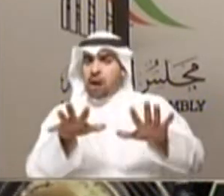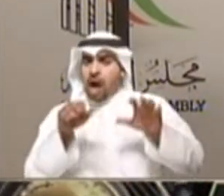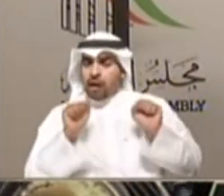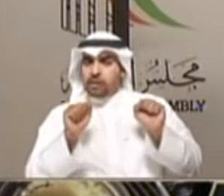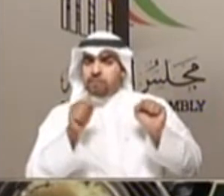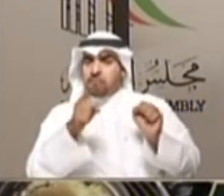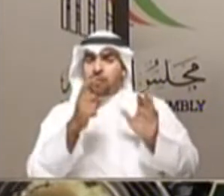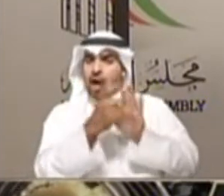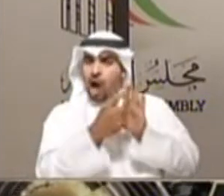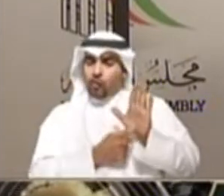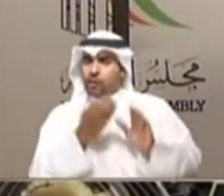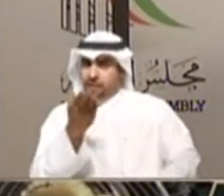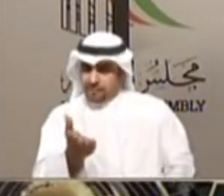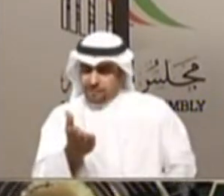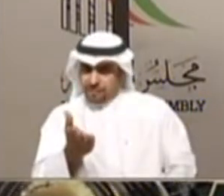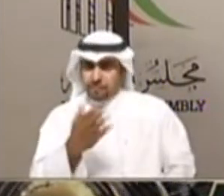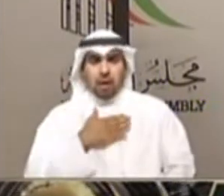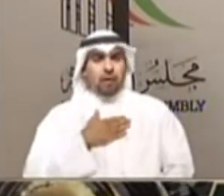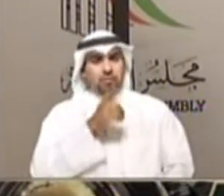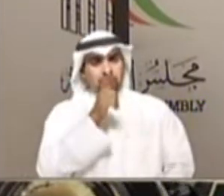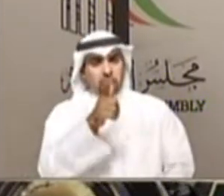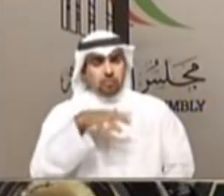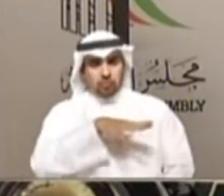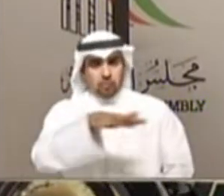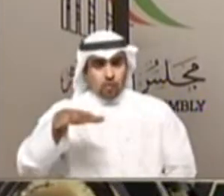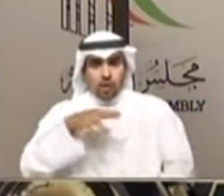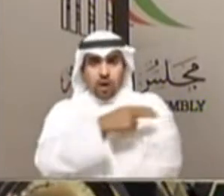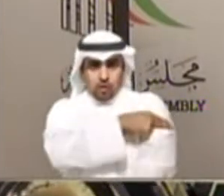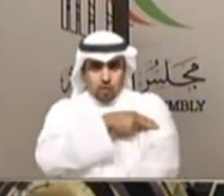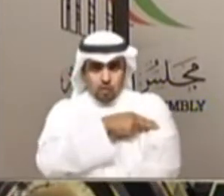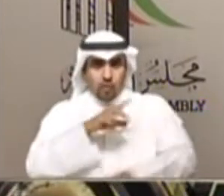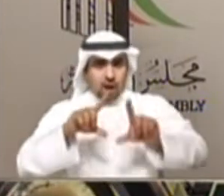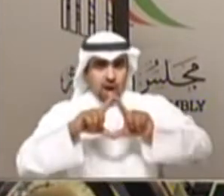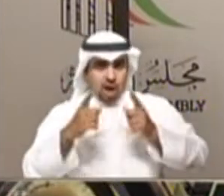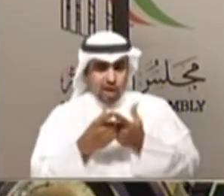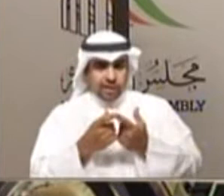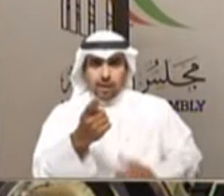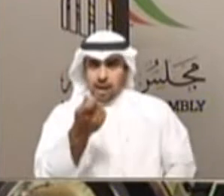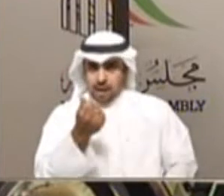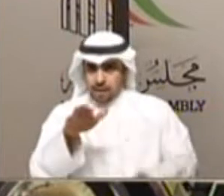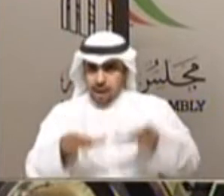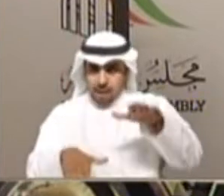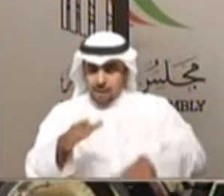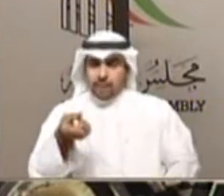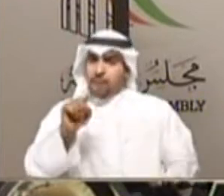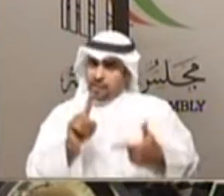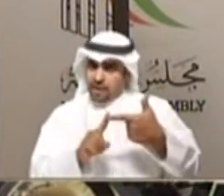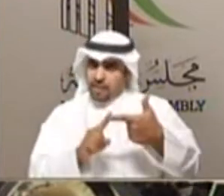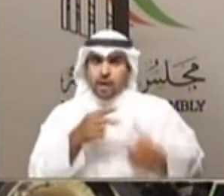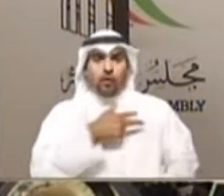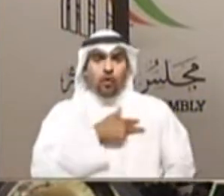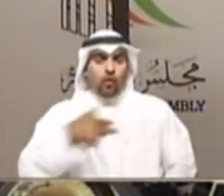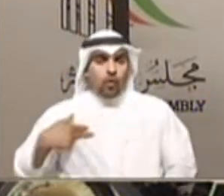المرسوم اللي نعتقد تمام كأعضاء اللجنة ومالية وأيضا الجانب الحكومي بأنه لابد